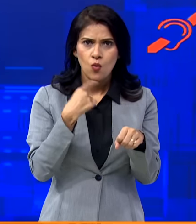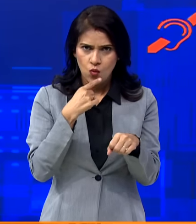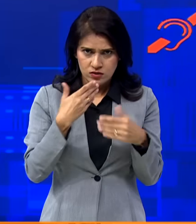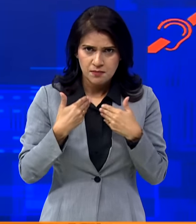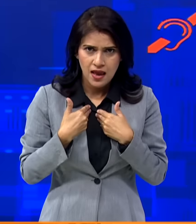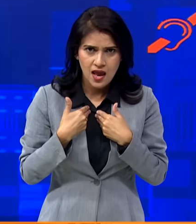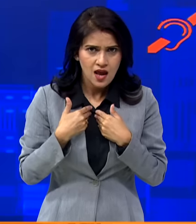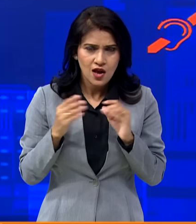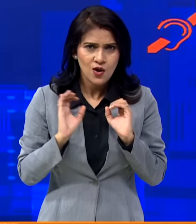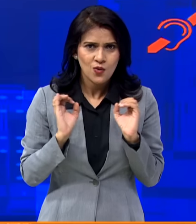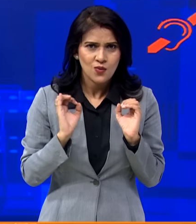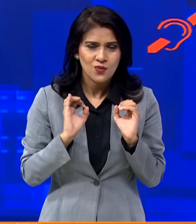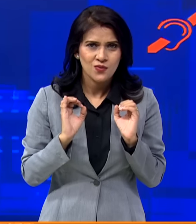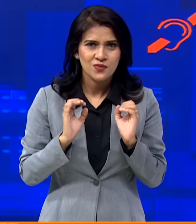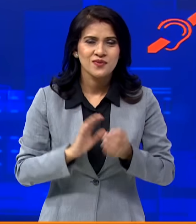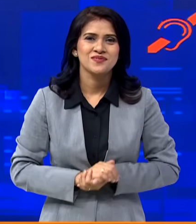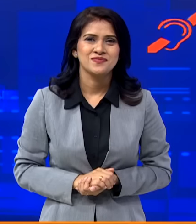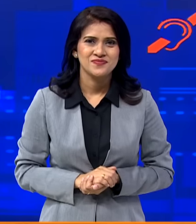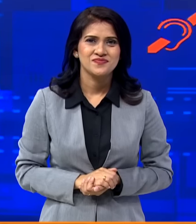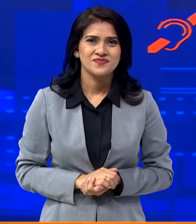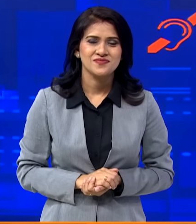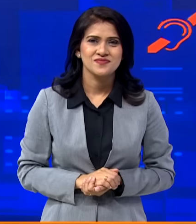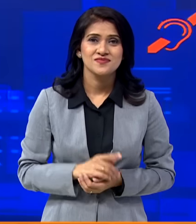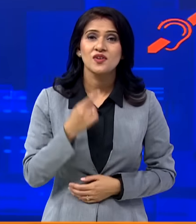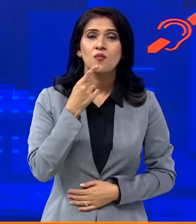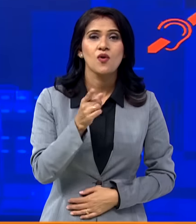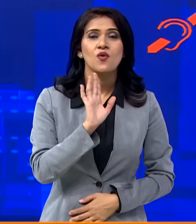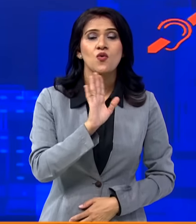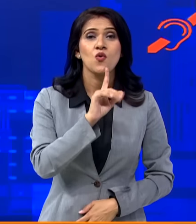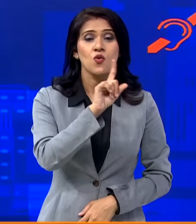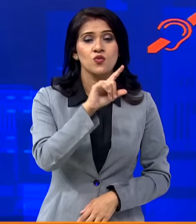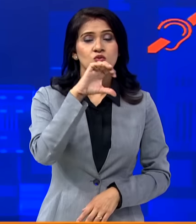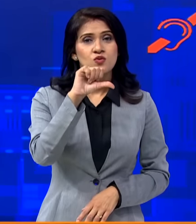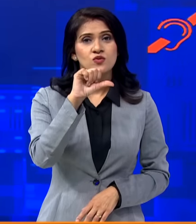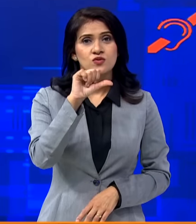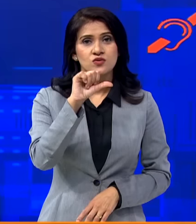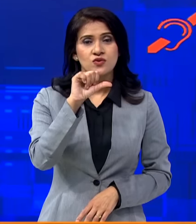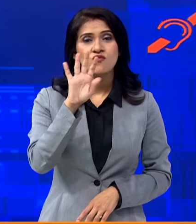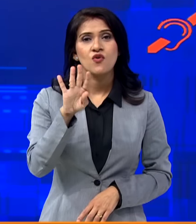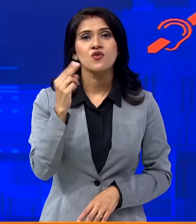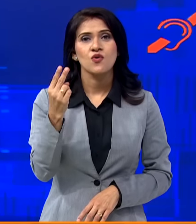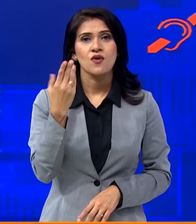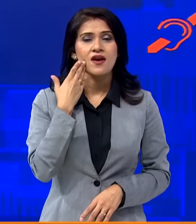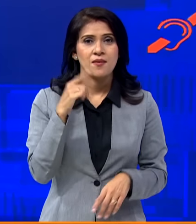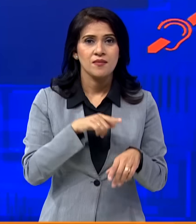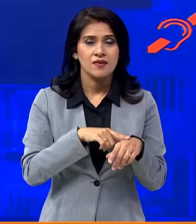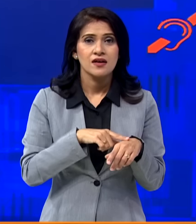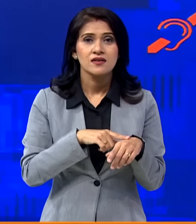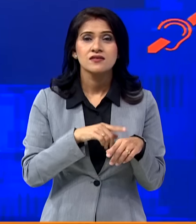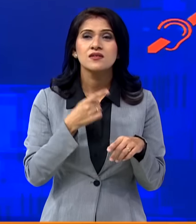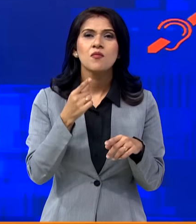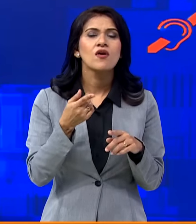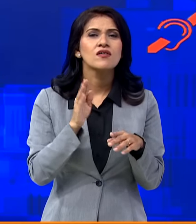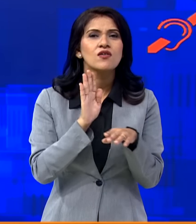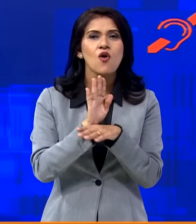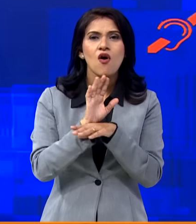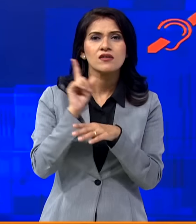तुड़वाई लेकिन आप देखिए ना 204 में आप 42 बार कह चुके हैं कि राहुल गांधी इस लायक नहीं है प्रियंका को